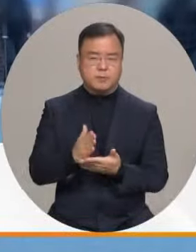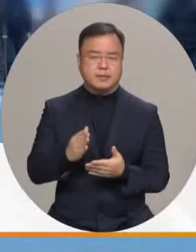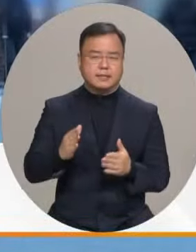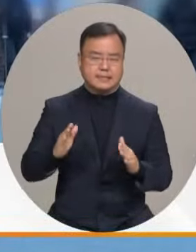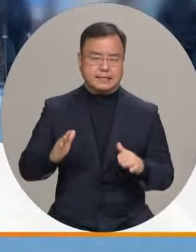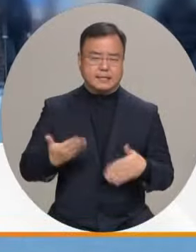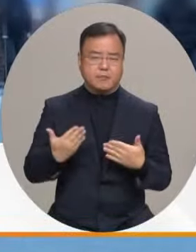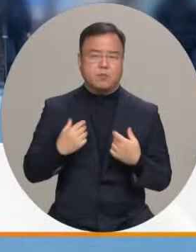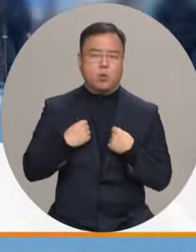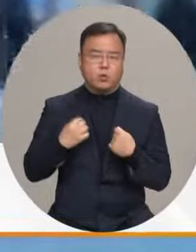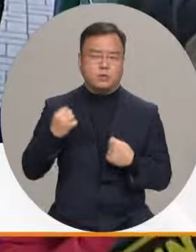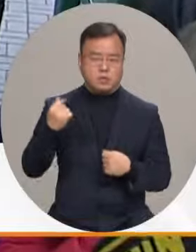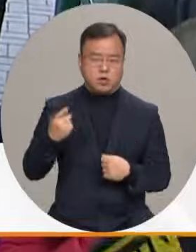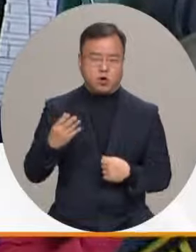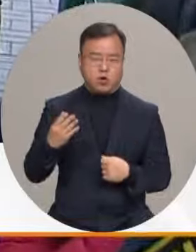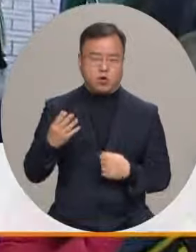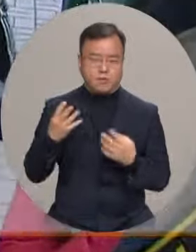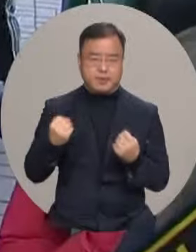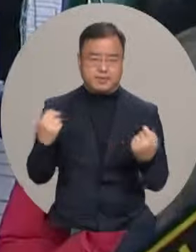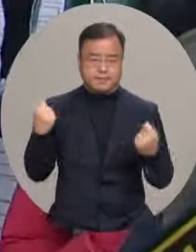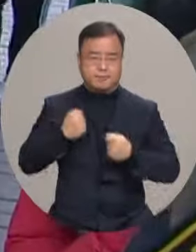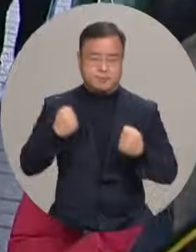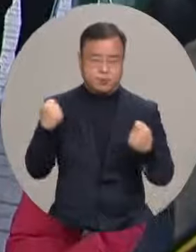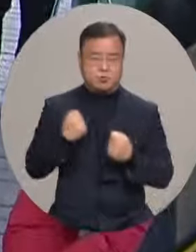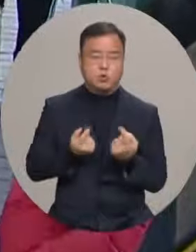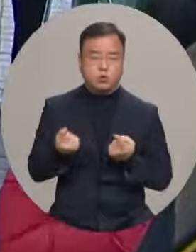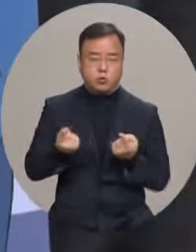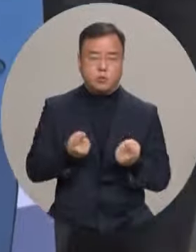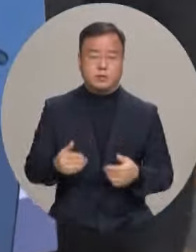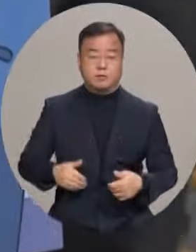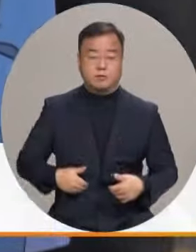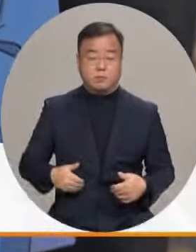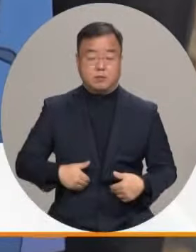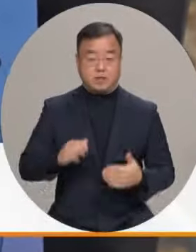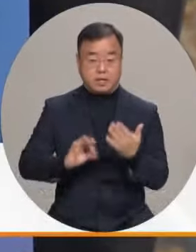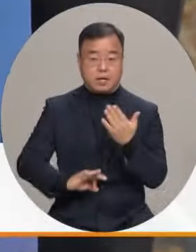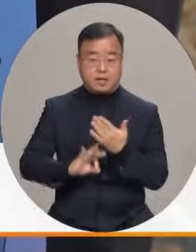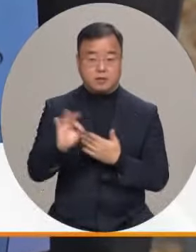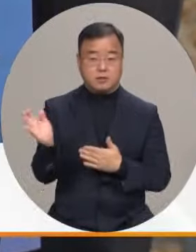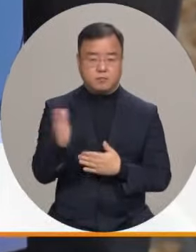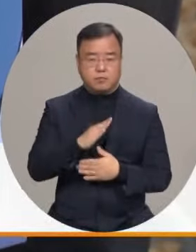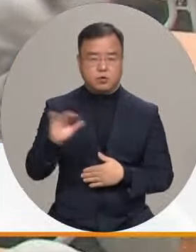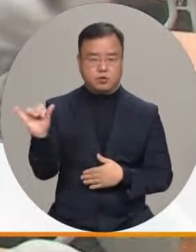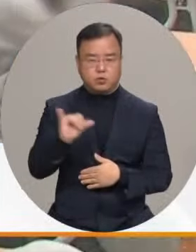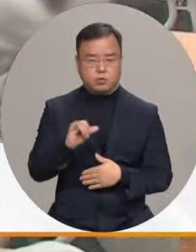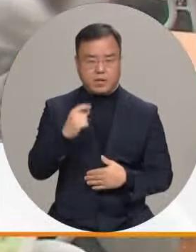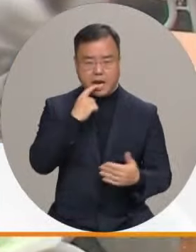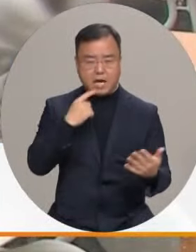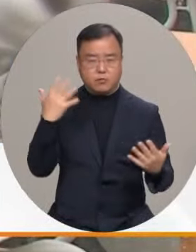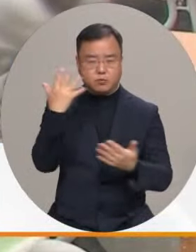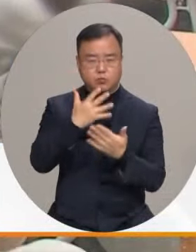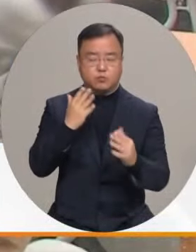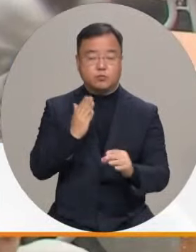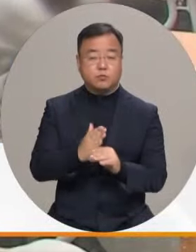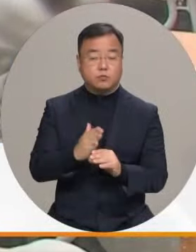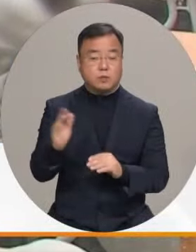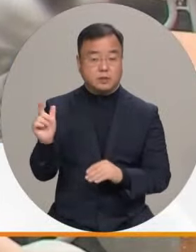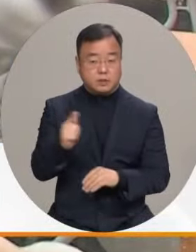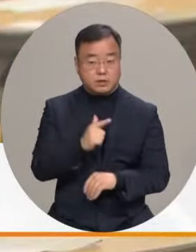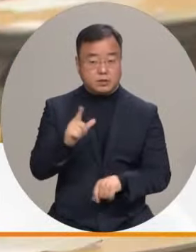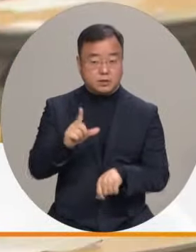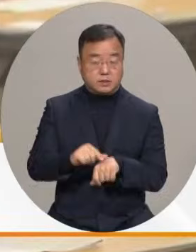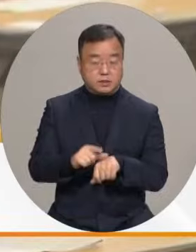것이 좋습니다 다만 입실 시간대인 아침부터 전국이 대체로 흐리겠습니다 퇴실하는 오후에는 전국적으로 6에서